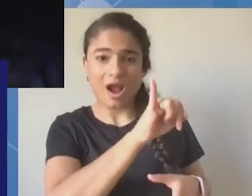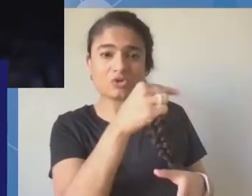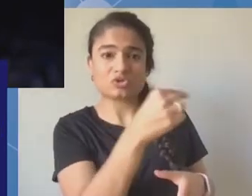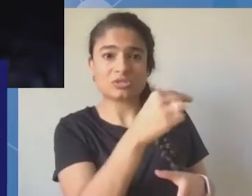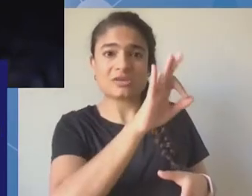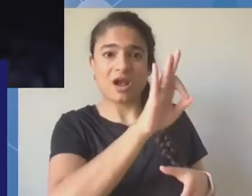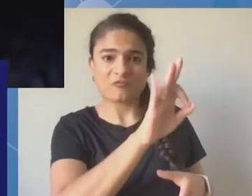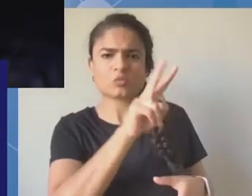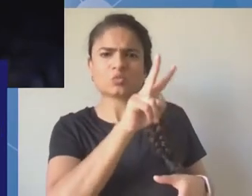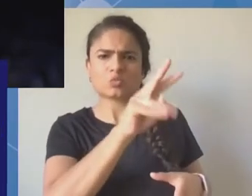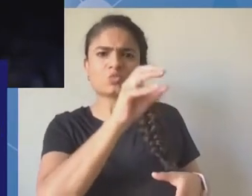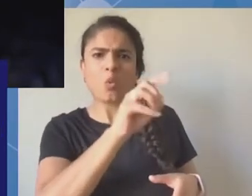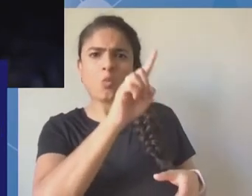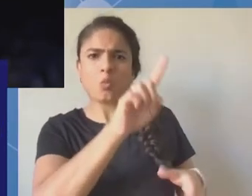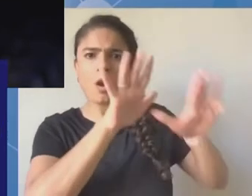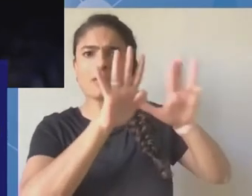闭是